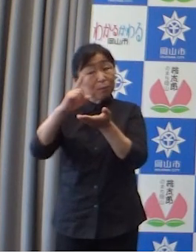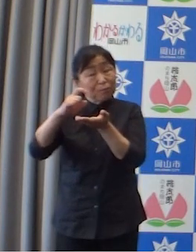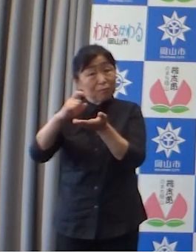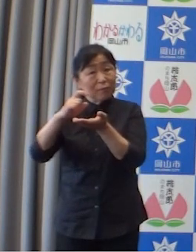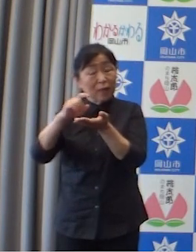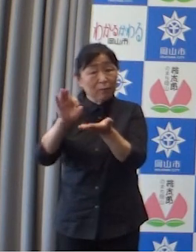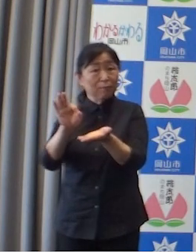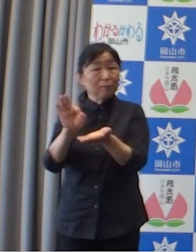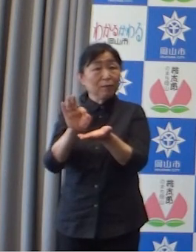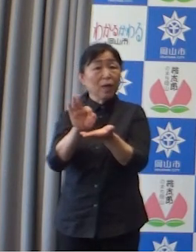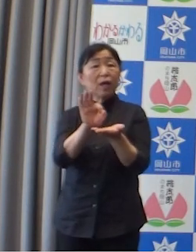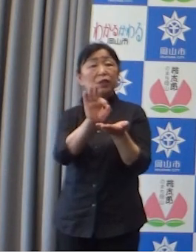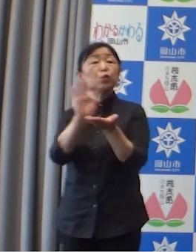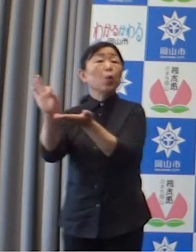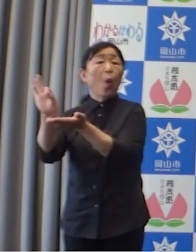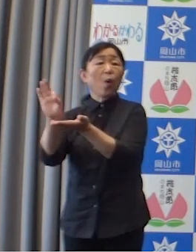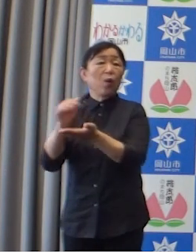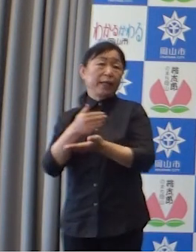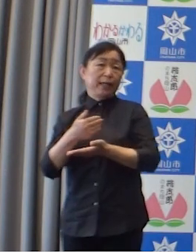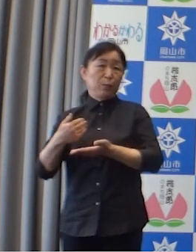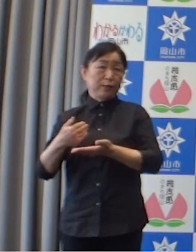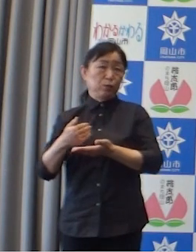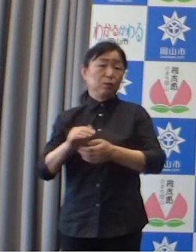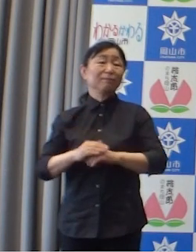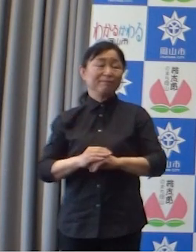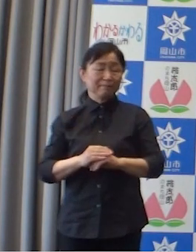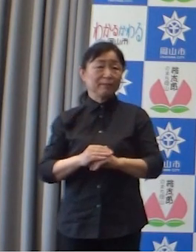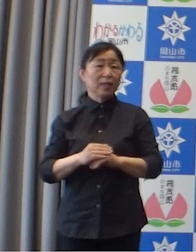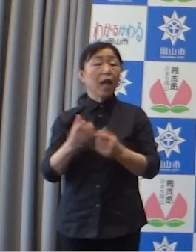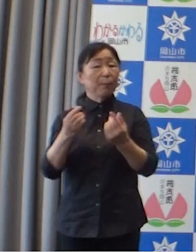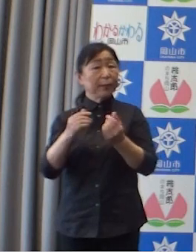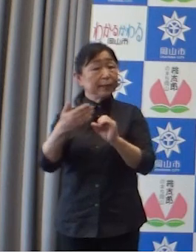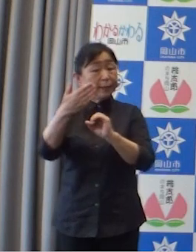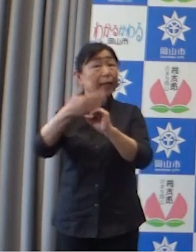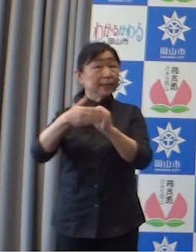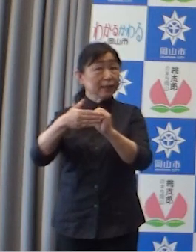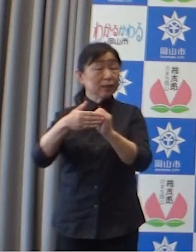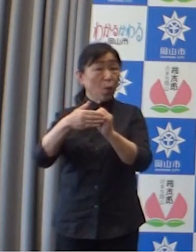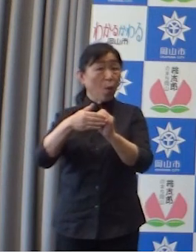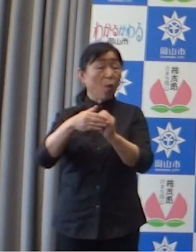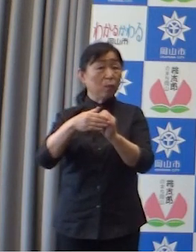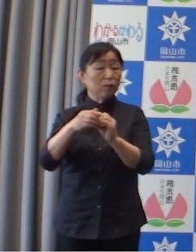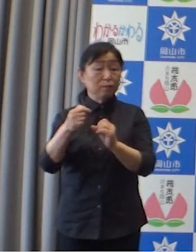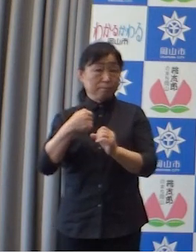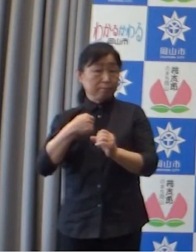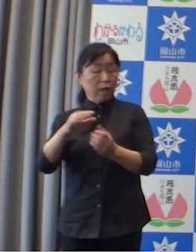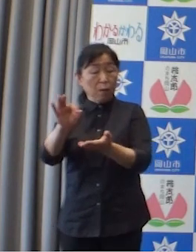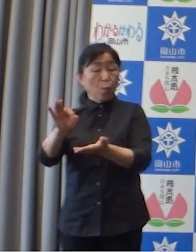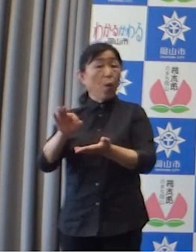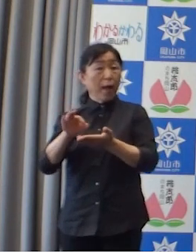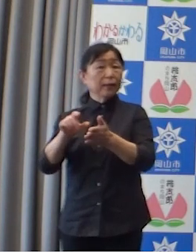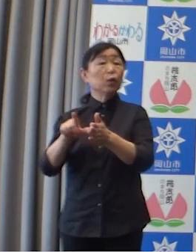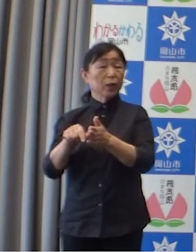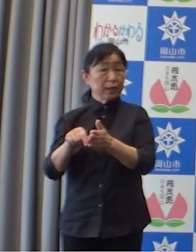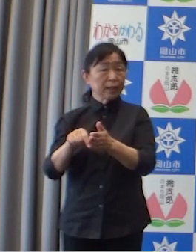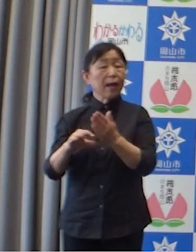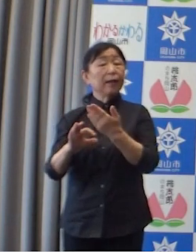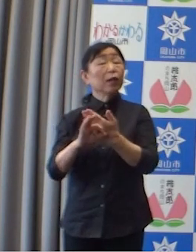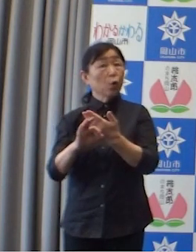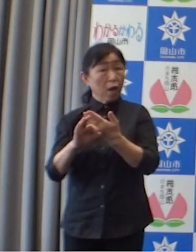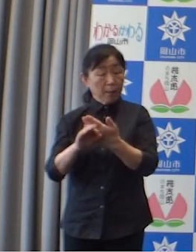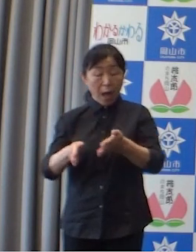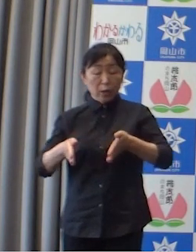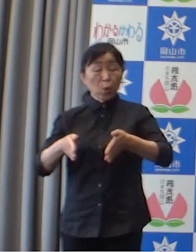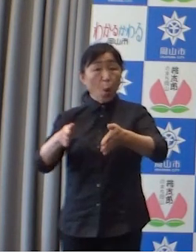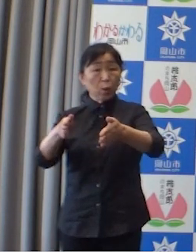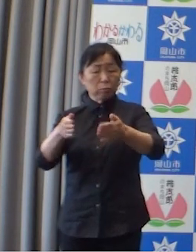ね、写真でを送っていただければ、道路の例えば穴ぼ